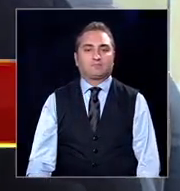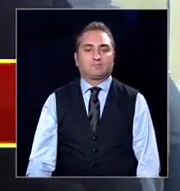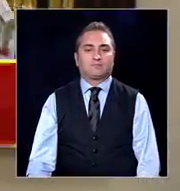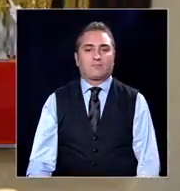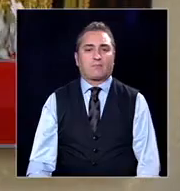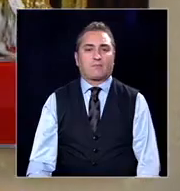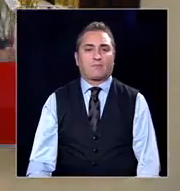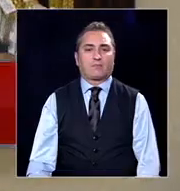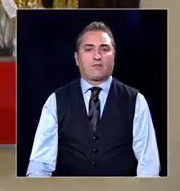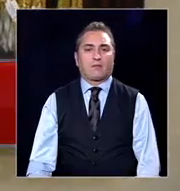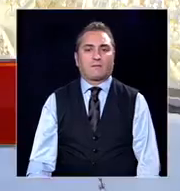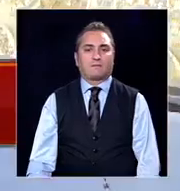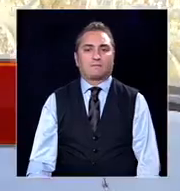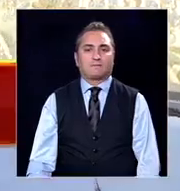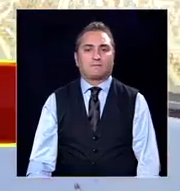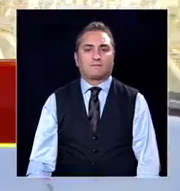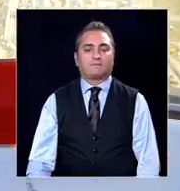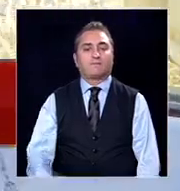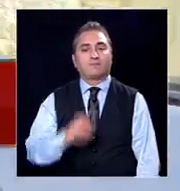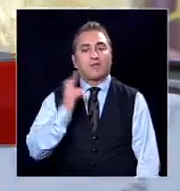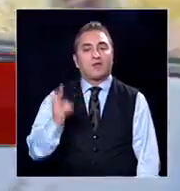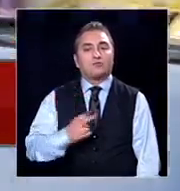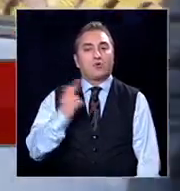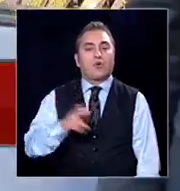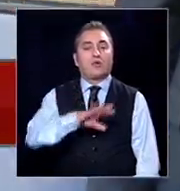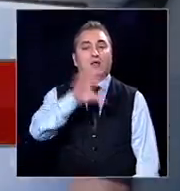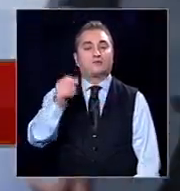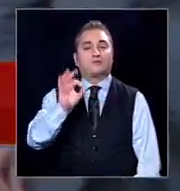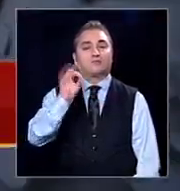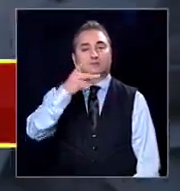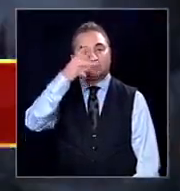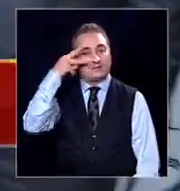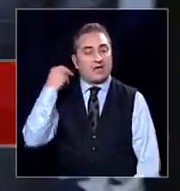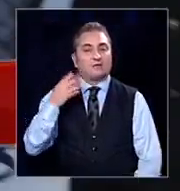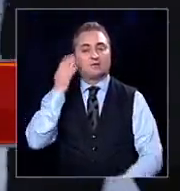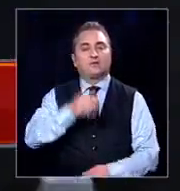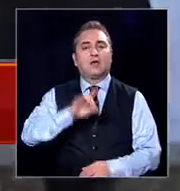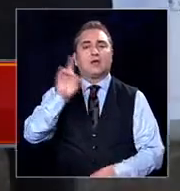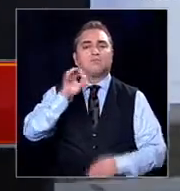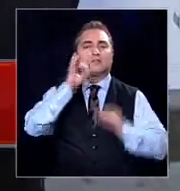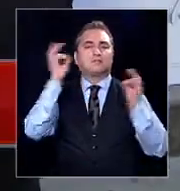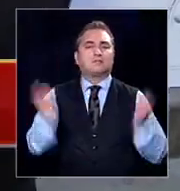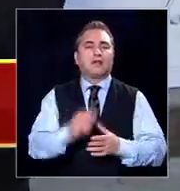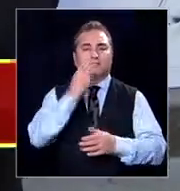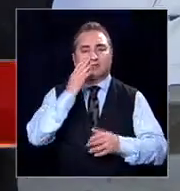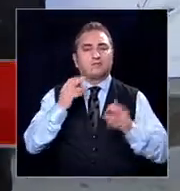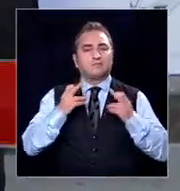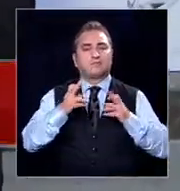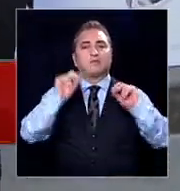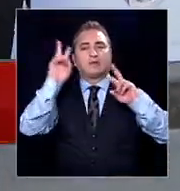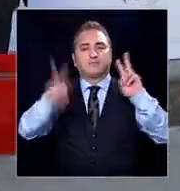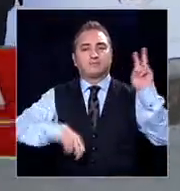Devamını isteriz. Esnaf rahat bir nefes alacak. O dolandırıcılar sahte altınla on binlerce liralık vurgun yapmıştı.